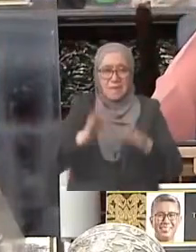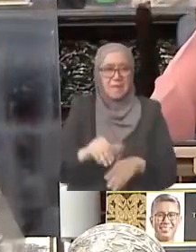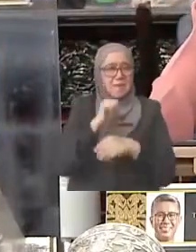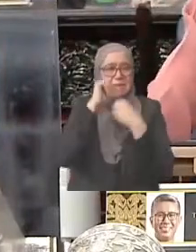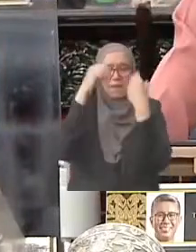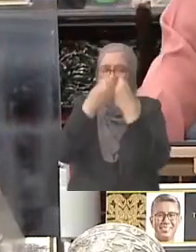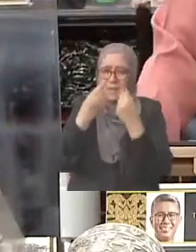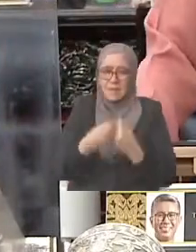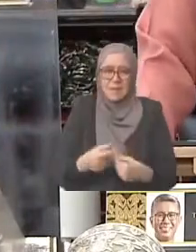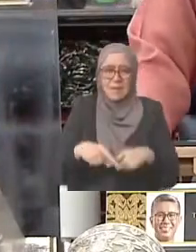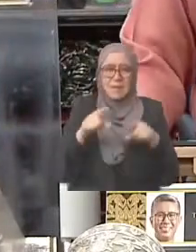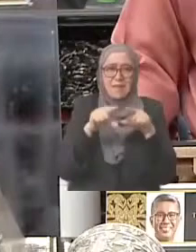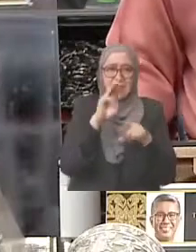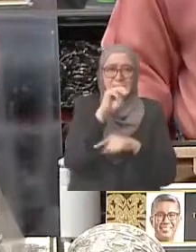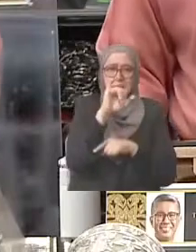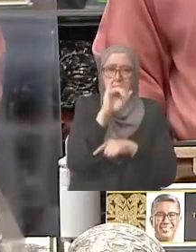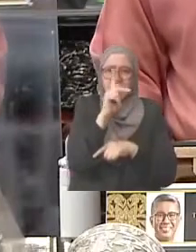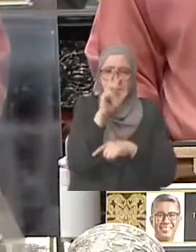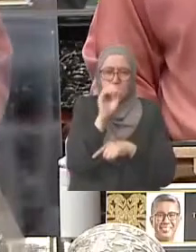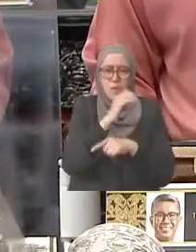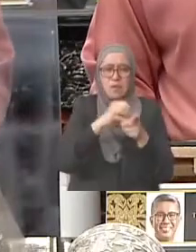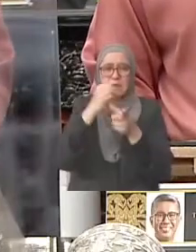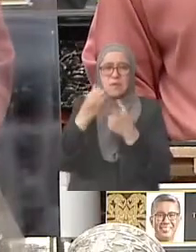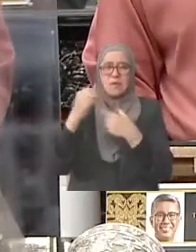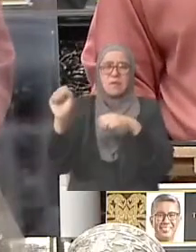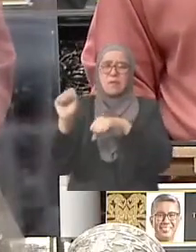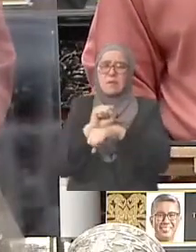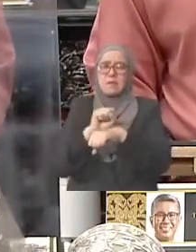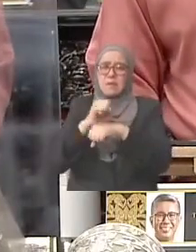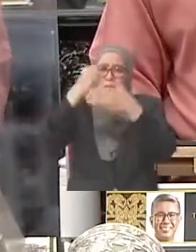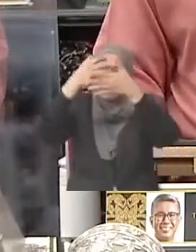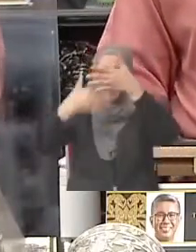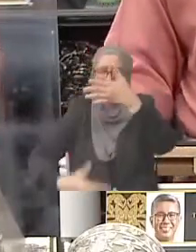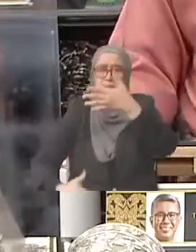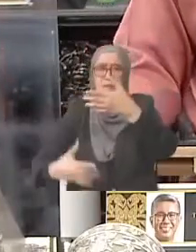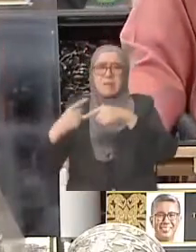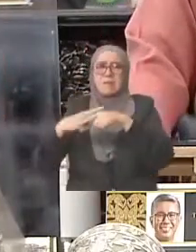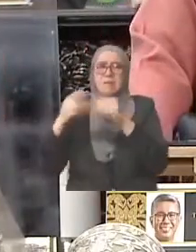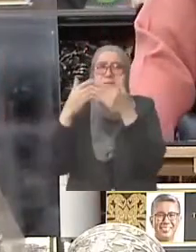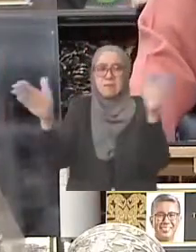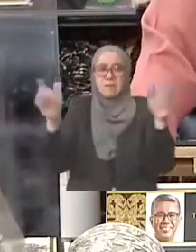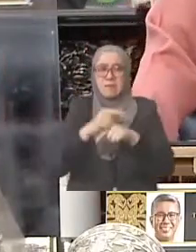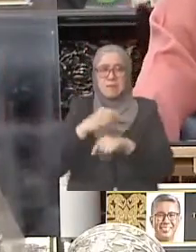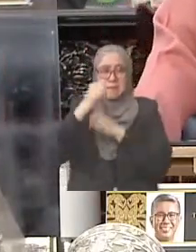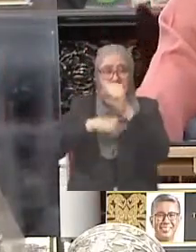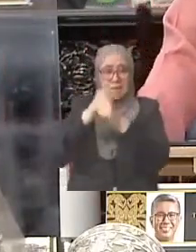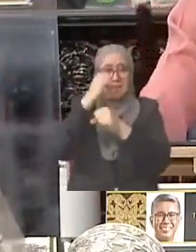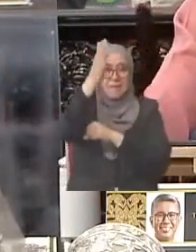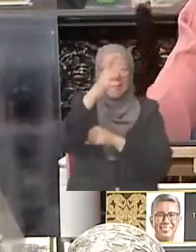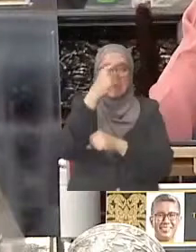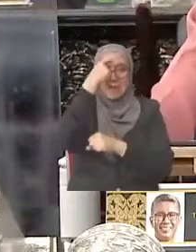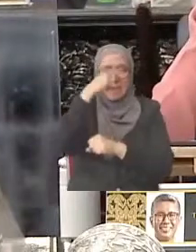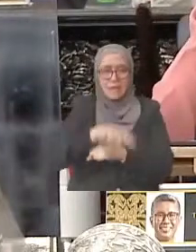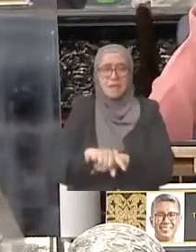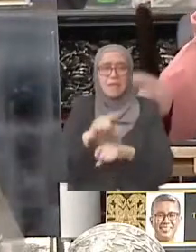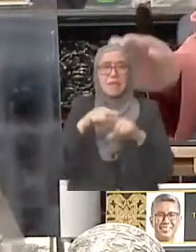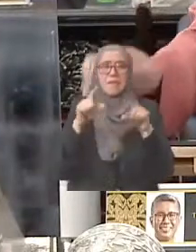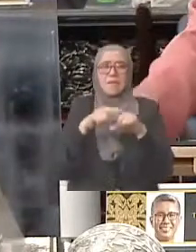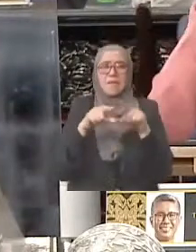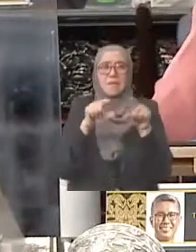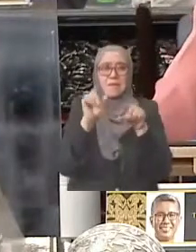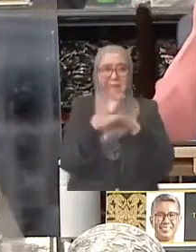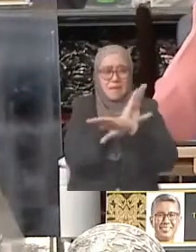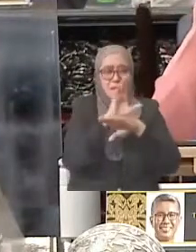micro ataupun Serikat tersenarai Awam Hai tahun depan pembiayaan mikro di Micro briefly hampir satu p8 pilih